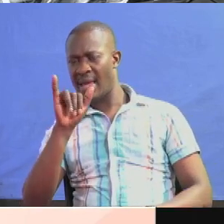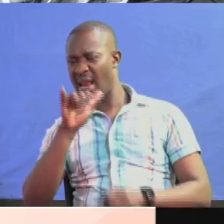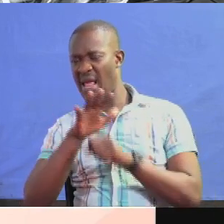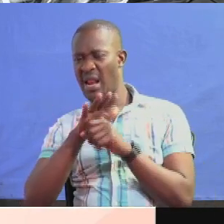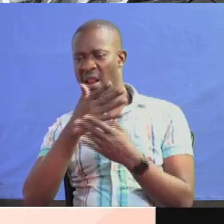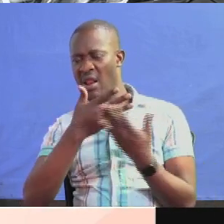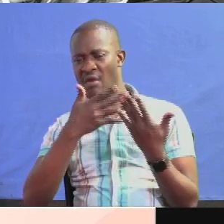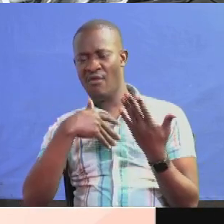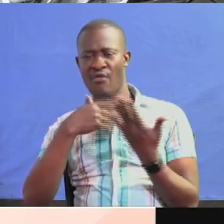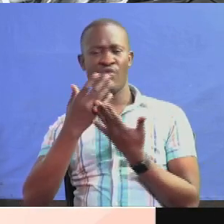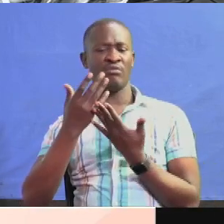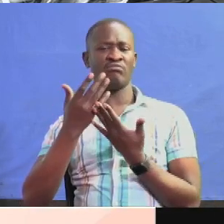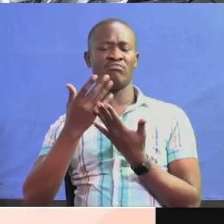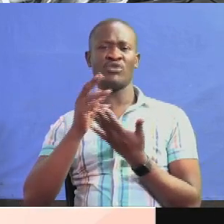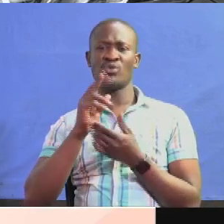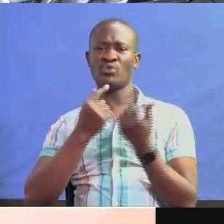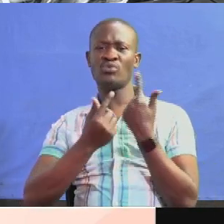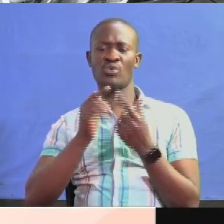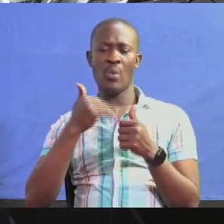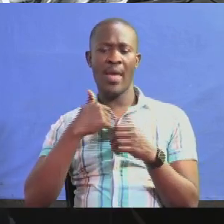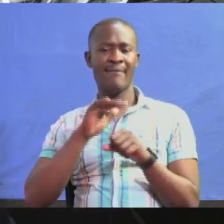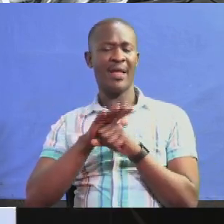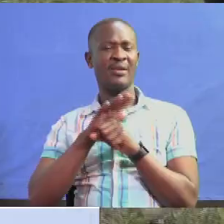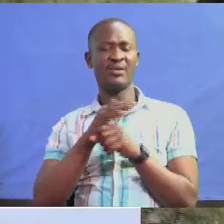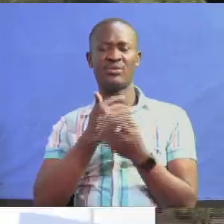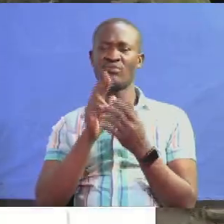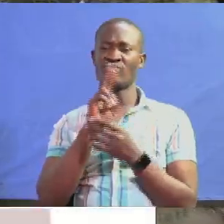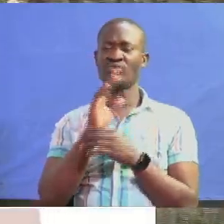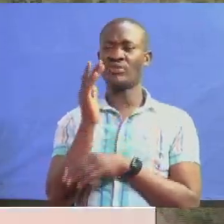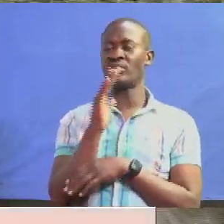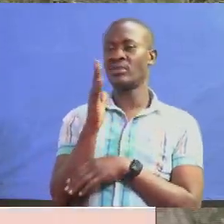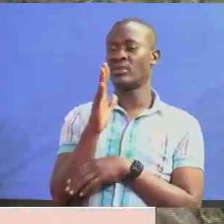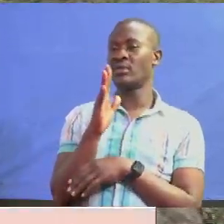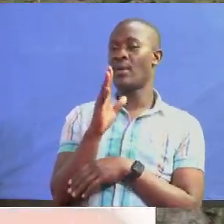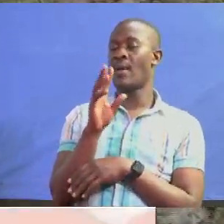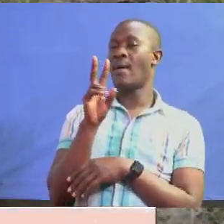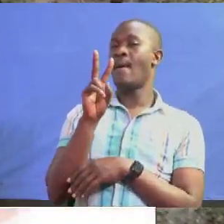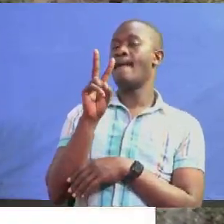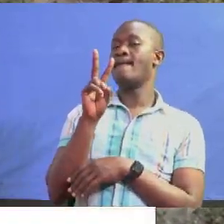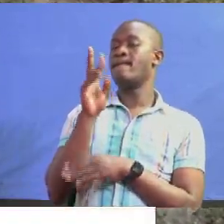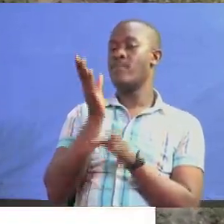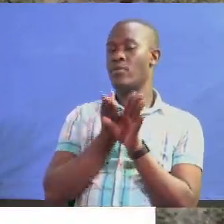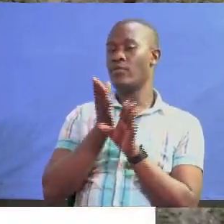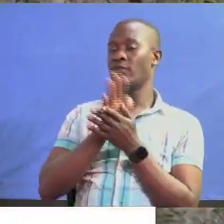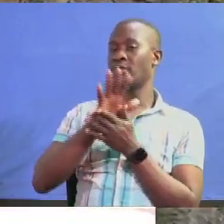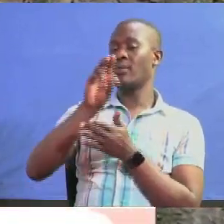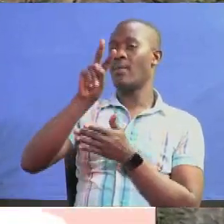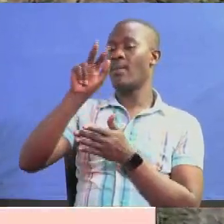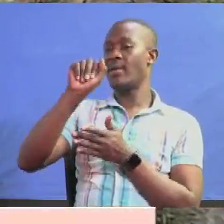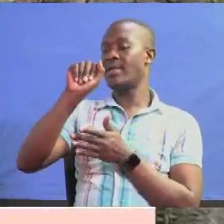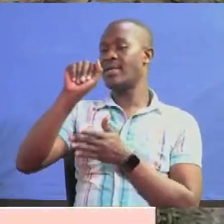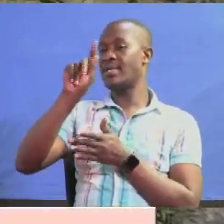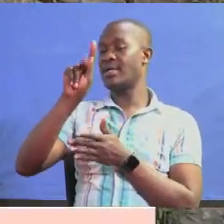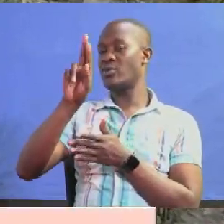vitu vingi, makaa, kupika. We have many uses of trees. Profesa Kamau Mbugwa wa idara ya sayansi ya mimea chuo kikuu